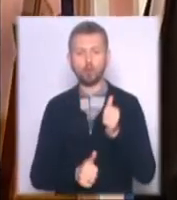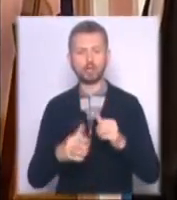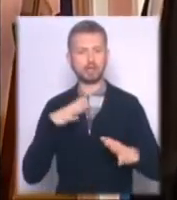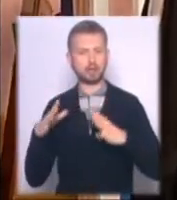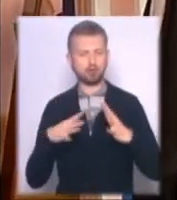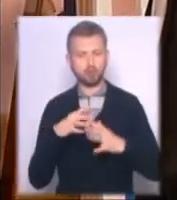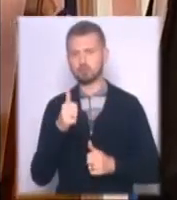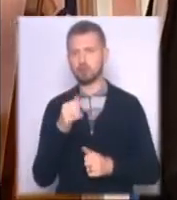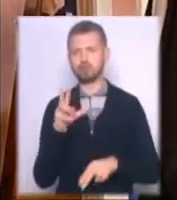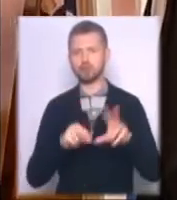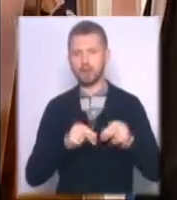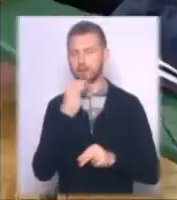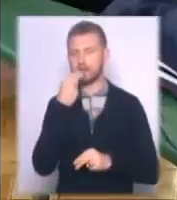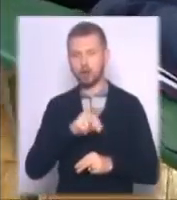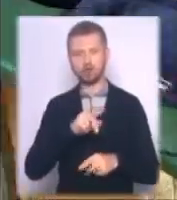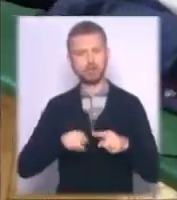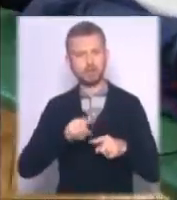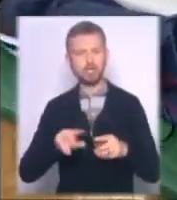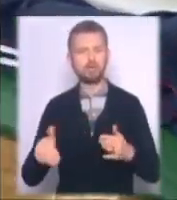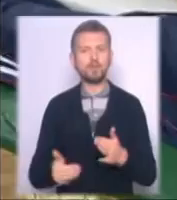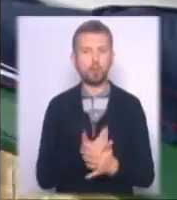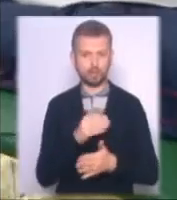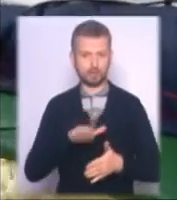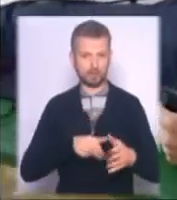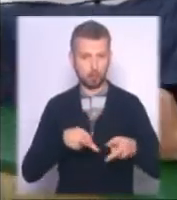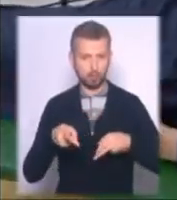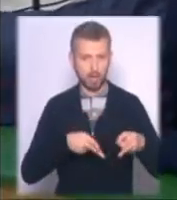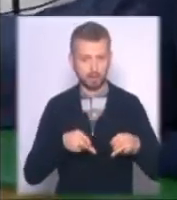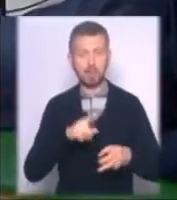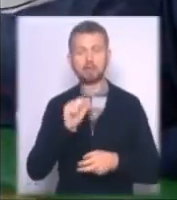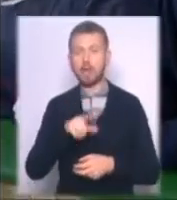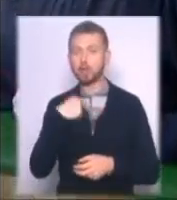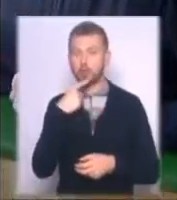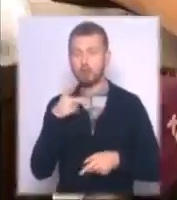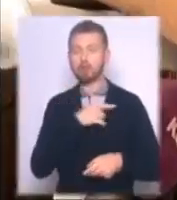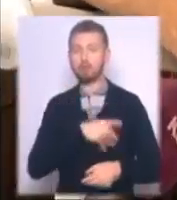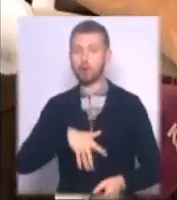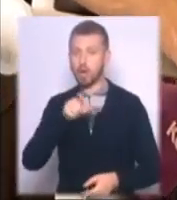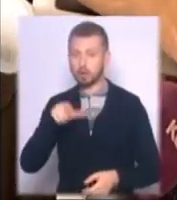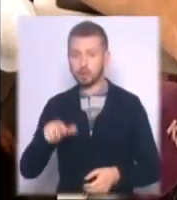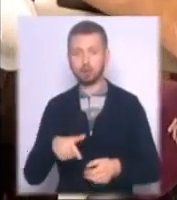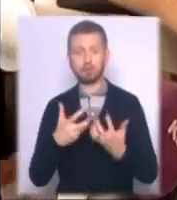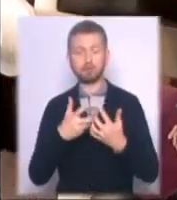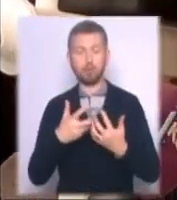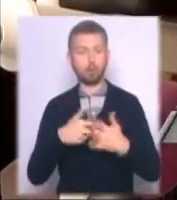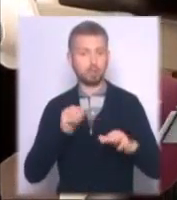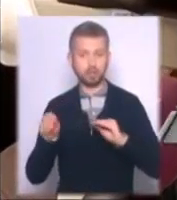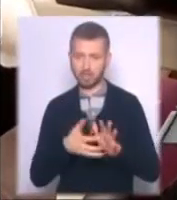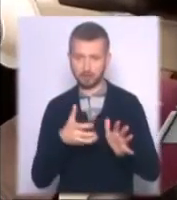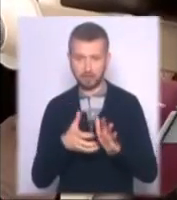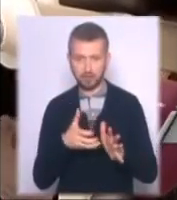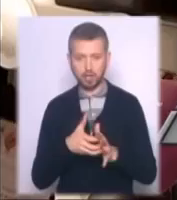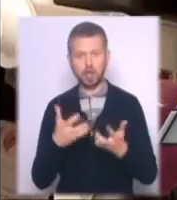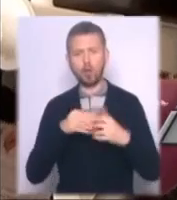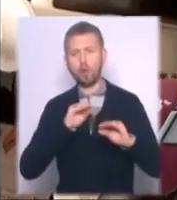краще та швидше відновитися після операції. Та, за словами поранених, медобладнання все одно не вистачає. Обладнання, звичайно, зокрема, там